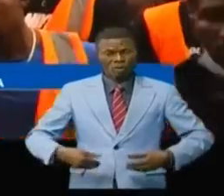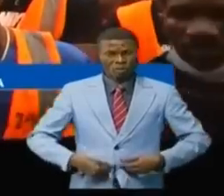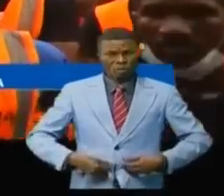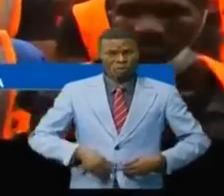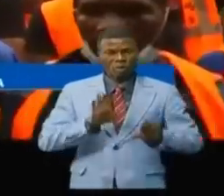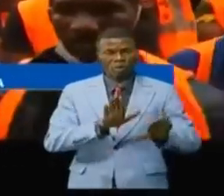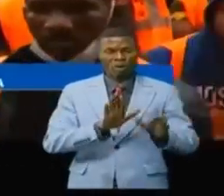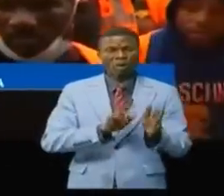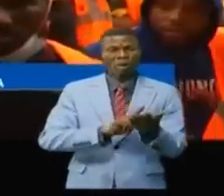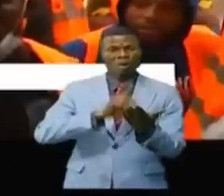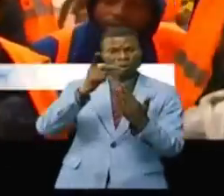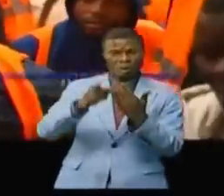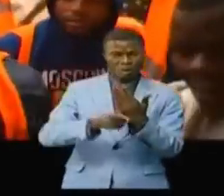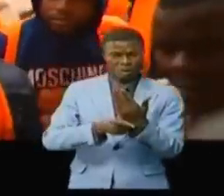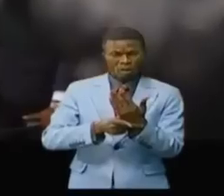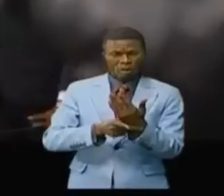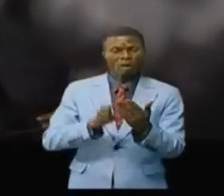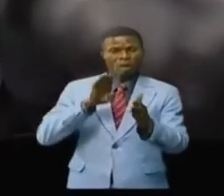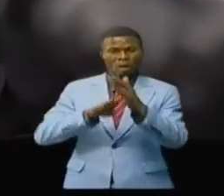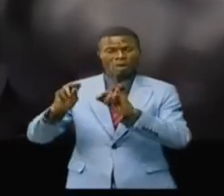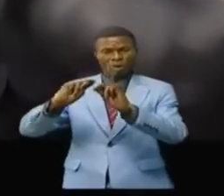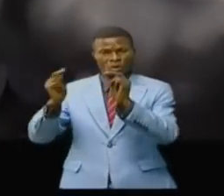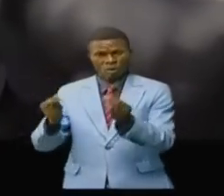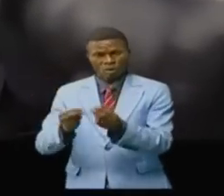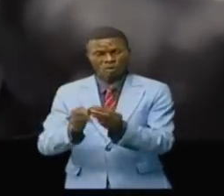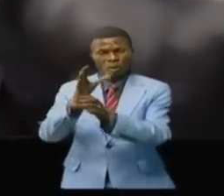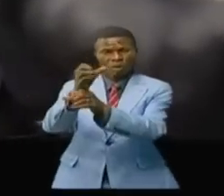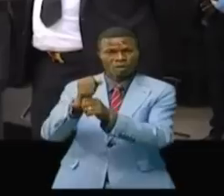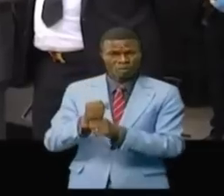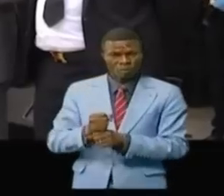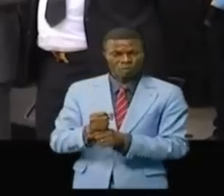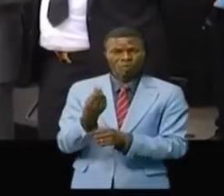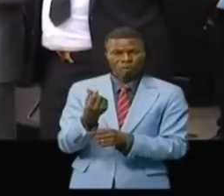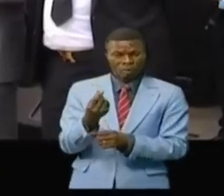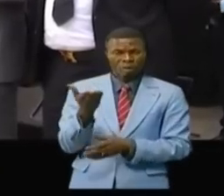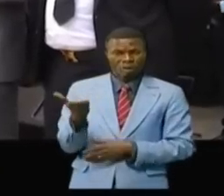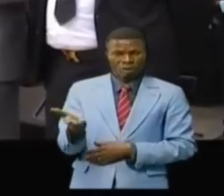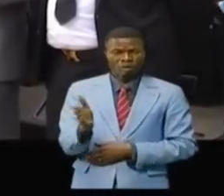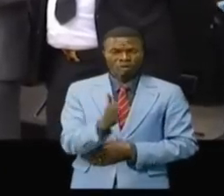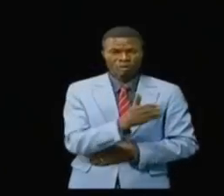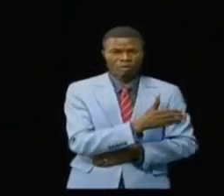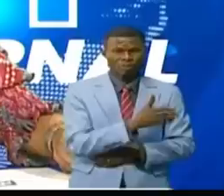de projets conformes aux filières pourront bénéficier d'un financement.